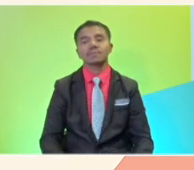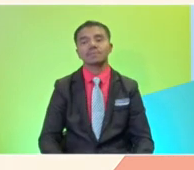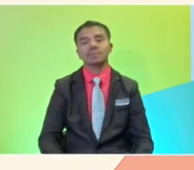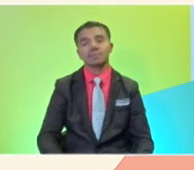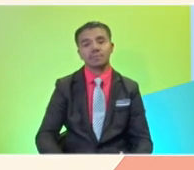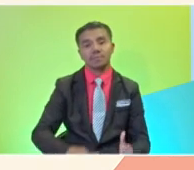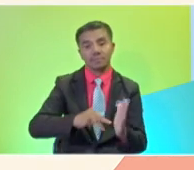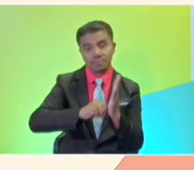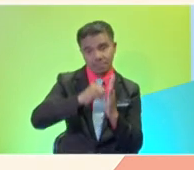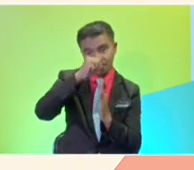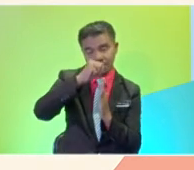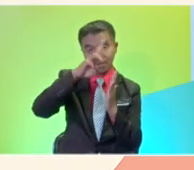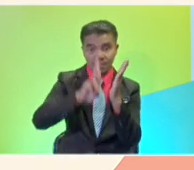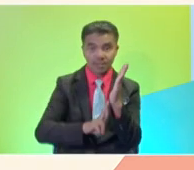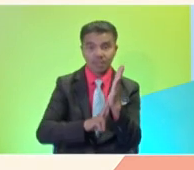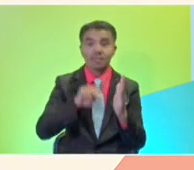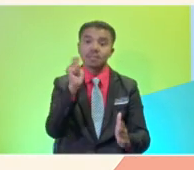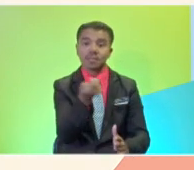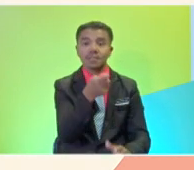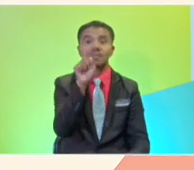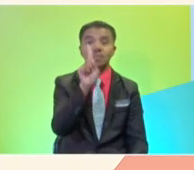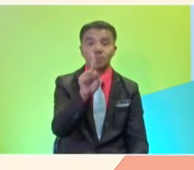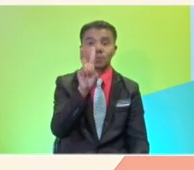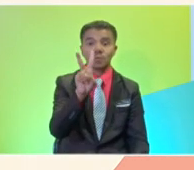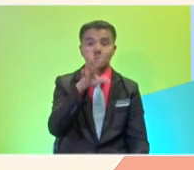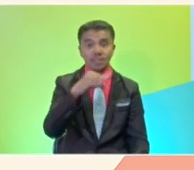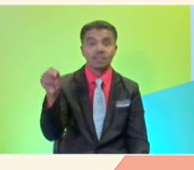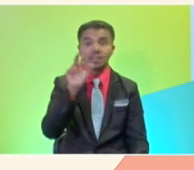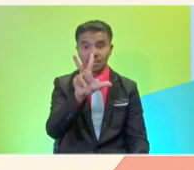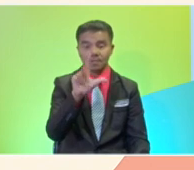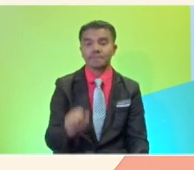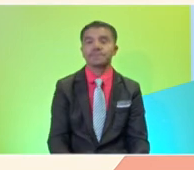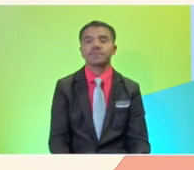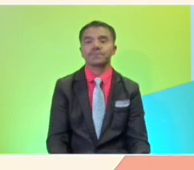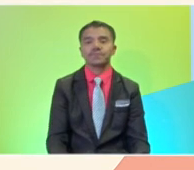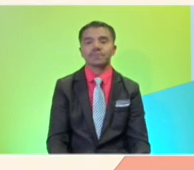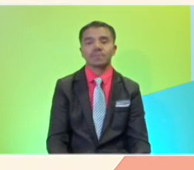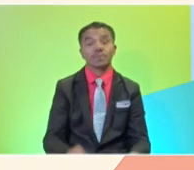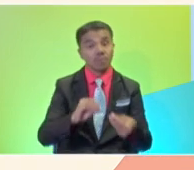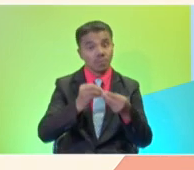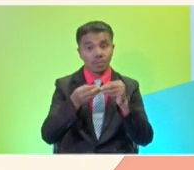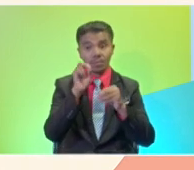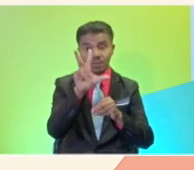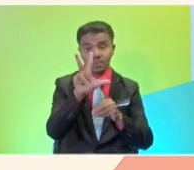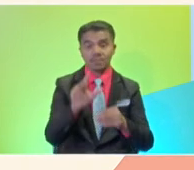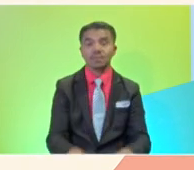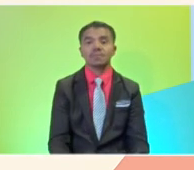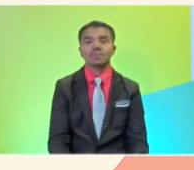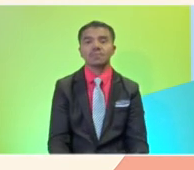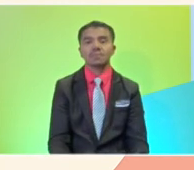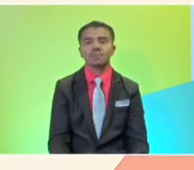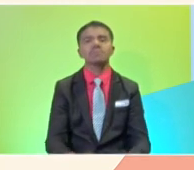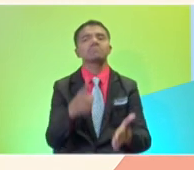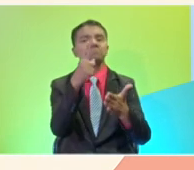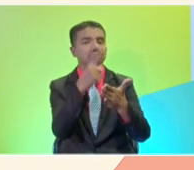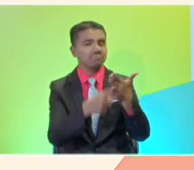ya bukan mudah Aiman bagaim kita laksanakan Sebab Dia bukan bahasa kita yang ketiga Aiman kita akan menal pasti apakah kaedah